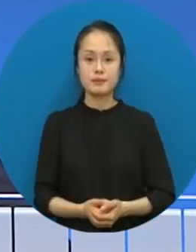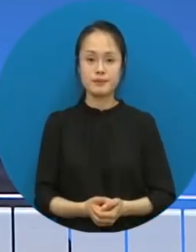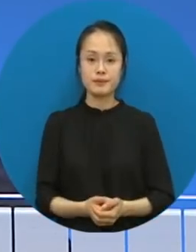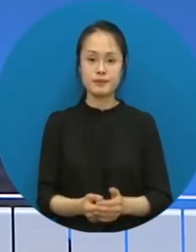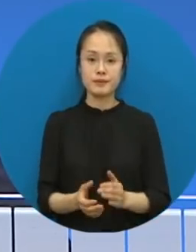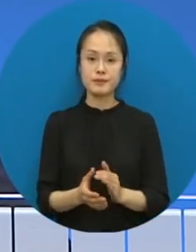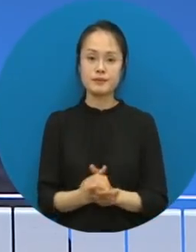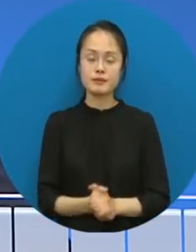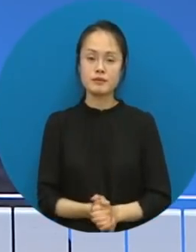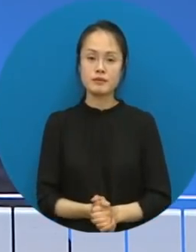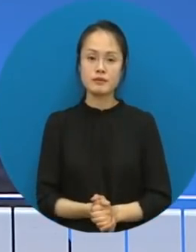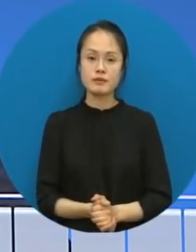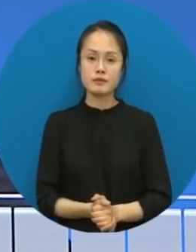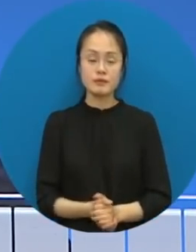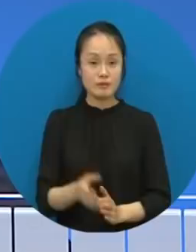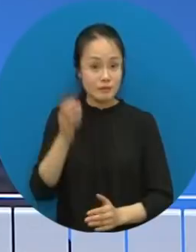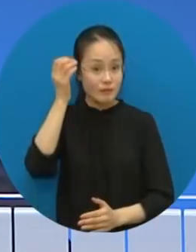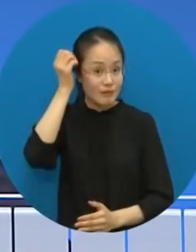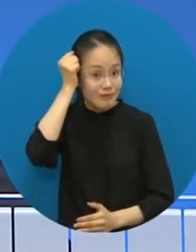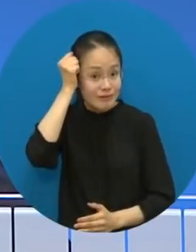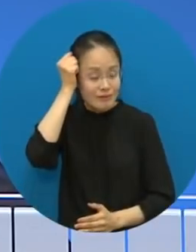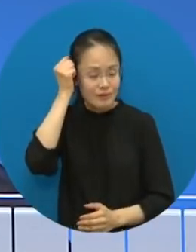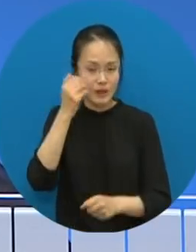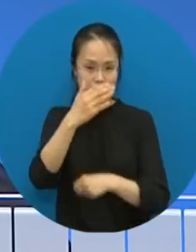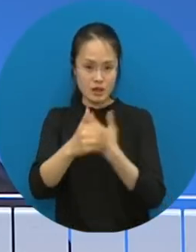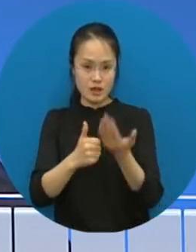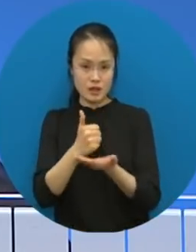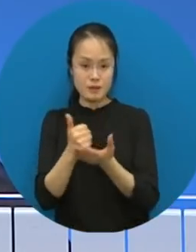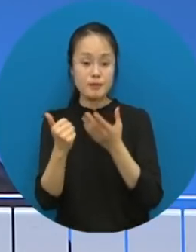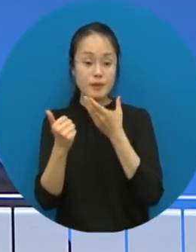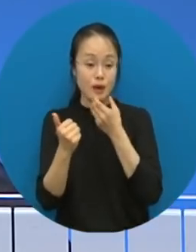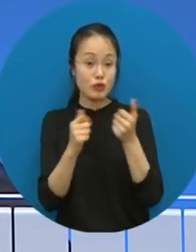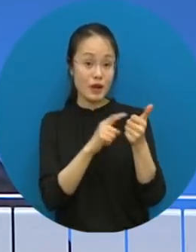기억나십니까? 하나님께서 아브라함에게 이삭을 바치라 할 때